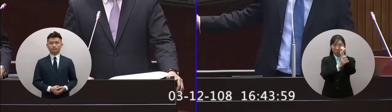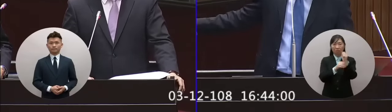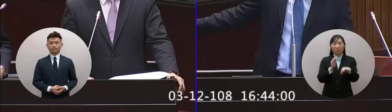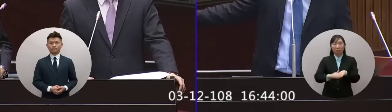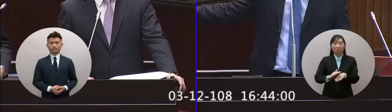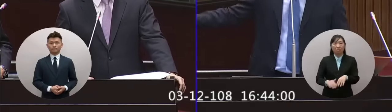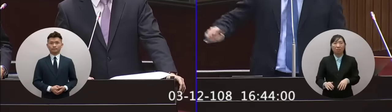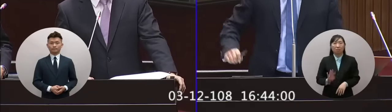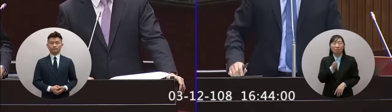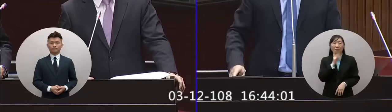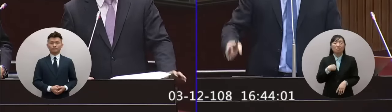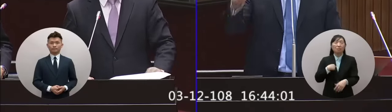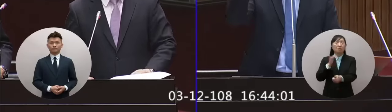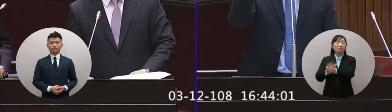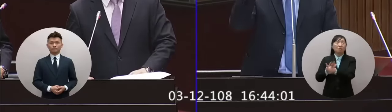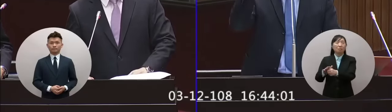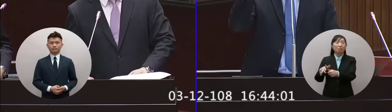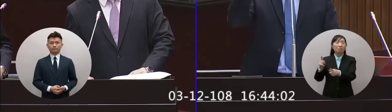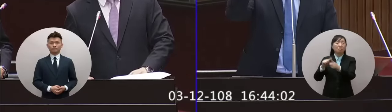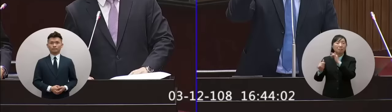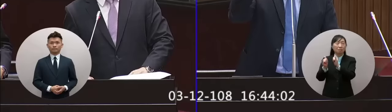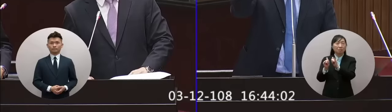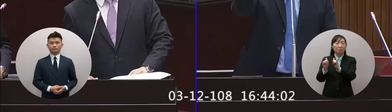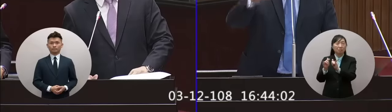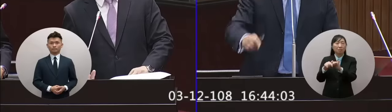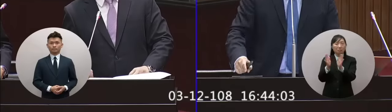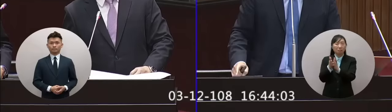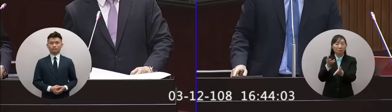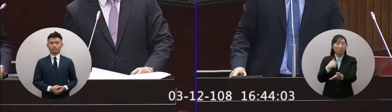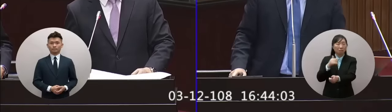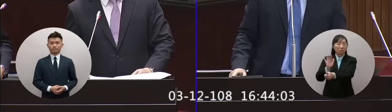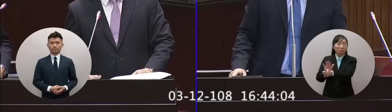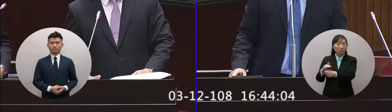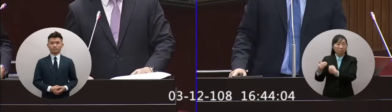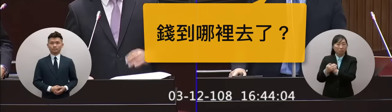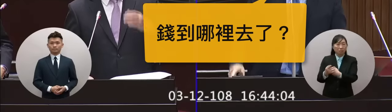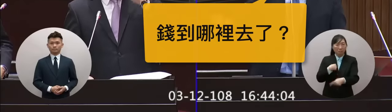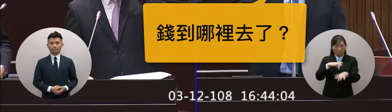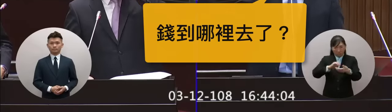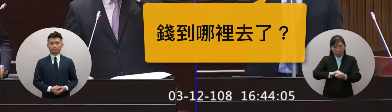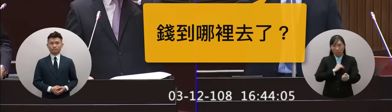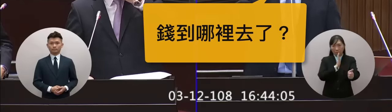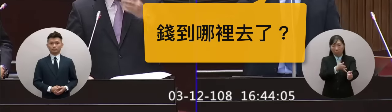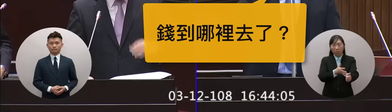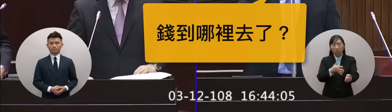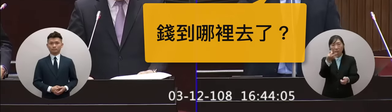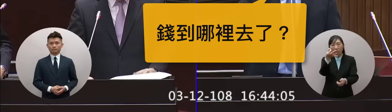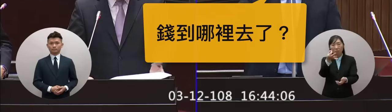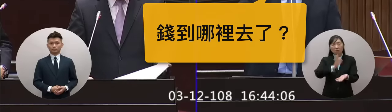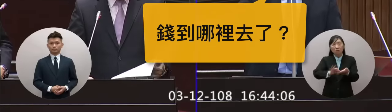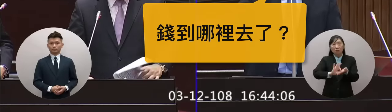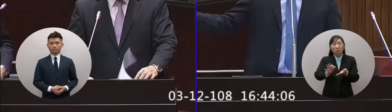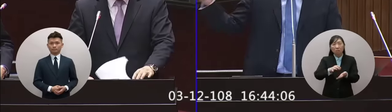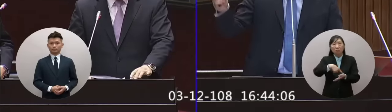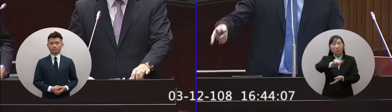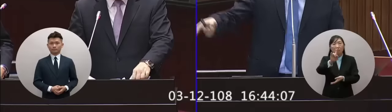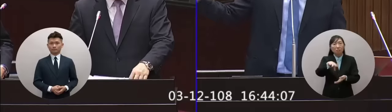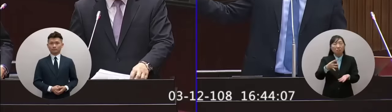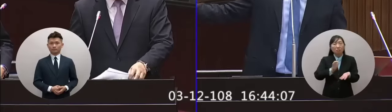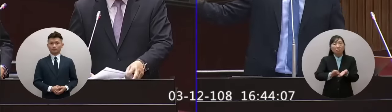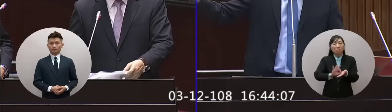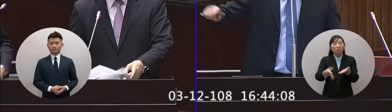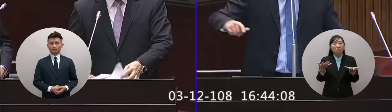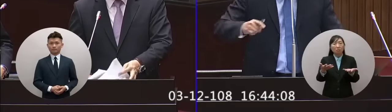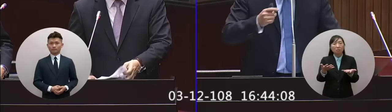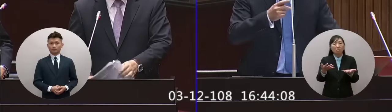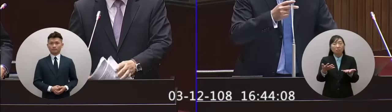我们在帮纳税人把关的时候，我们要一定要问一个很严肃的问题啊，钱到哪里去了？钱撒下